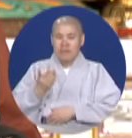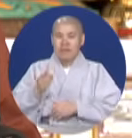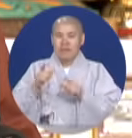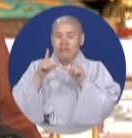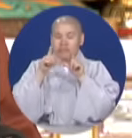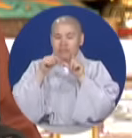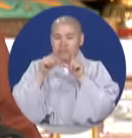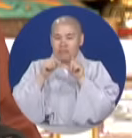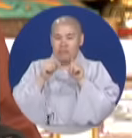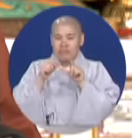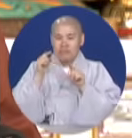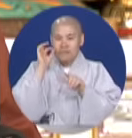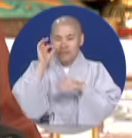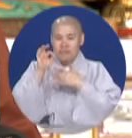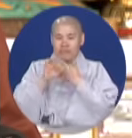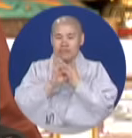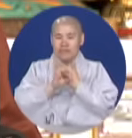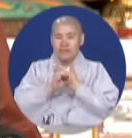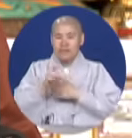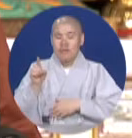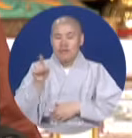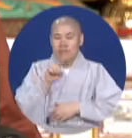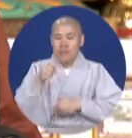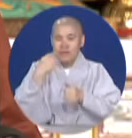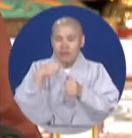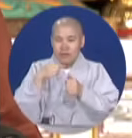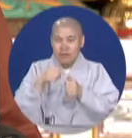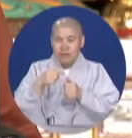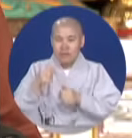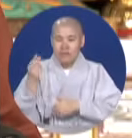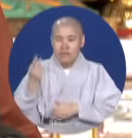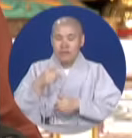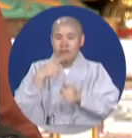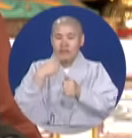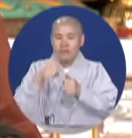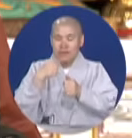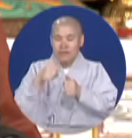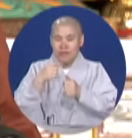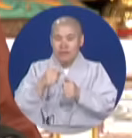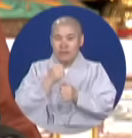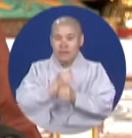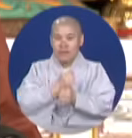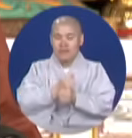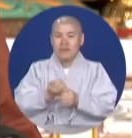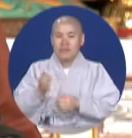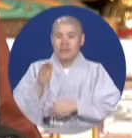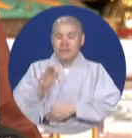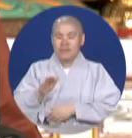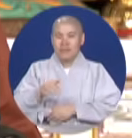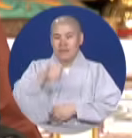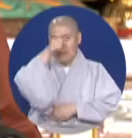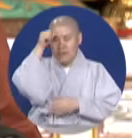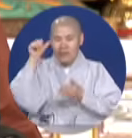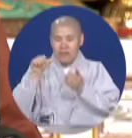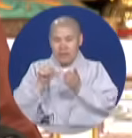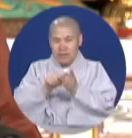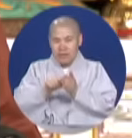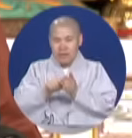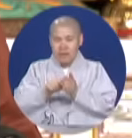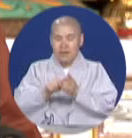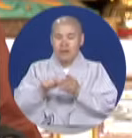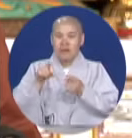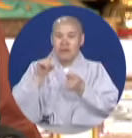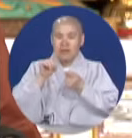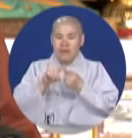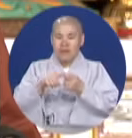대부분이 보면 무엇을 가르치고 하는데 인생 자체에